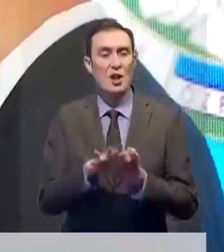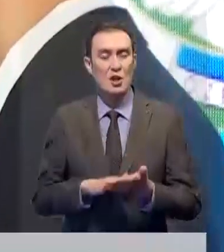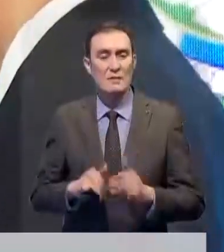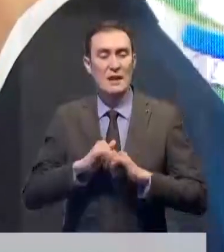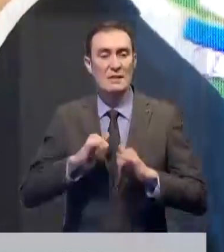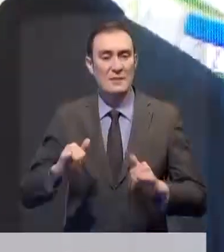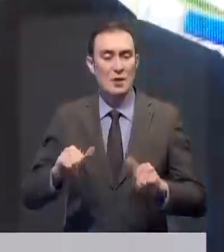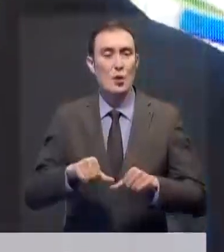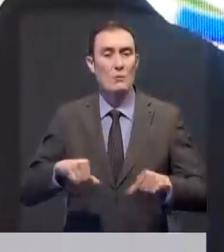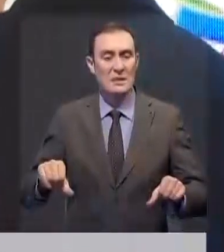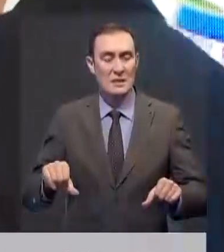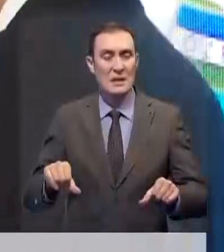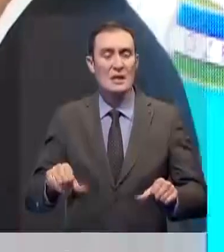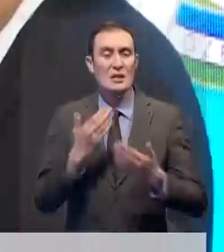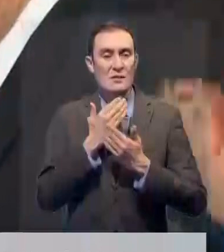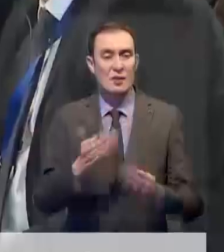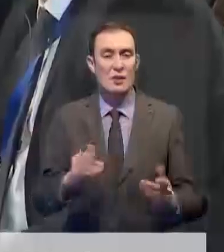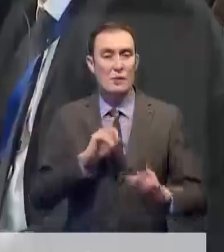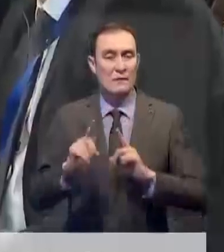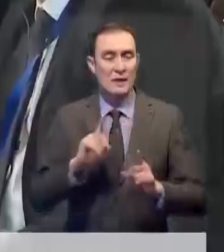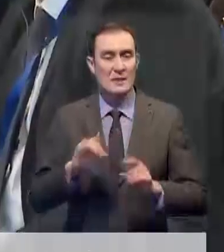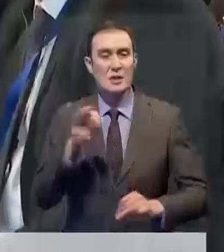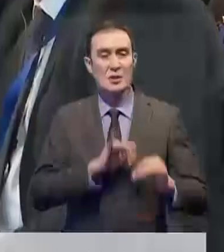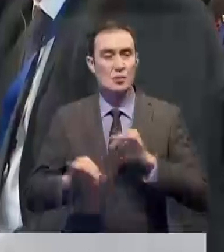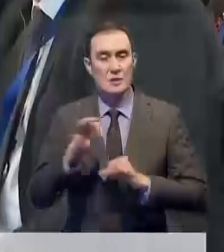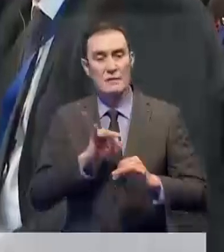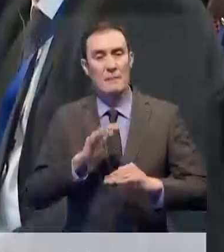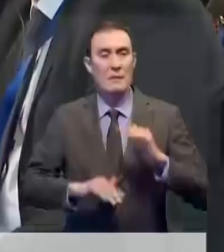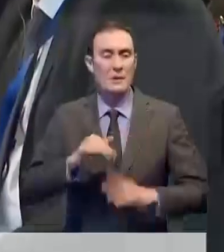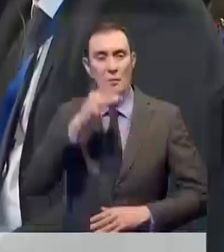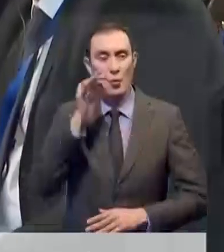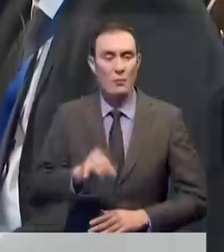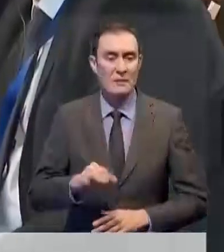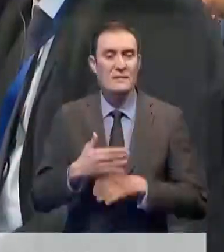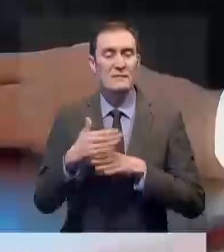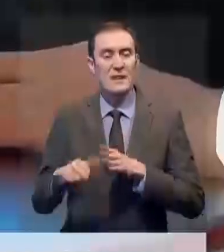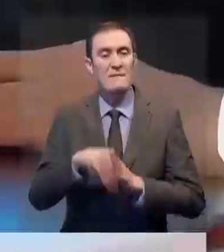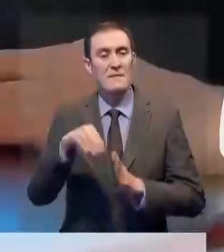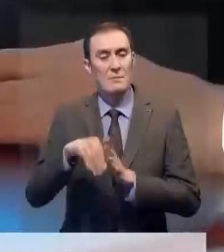дальнейшего развития комиссии. Завершилась конференция дискуссиями практиков и экспертов в области